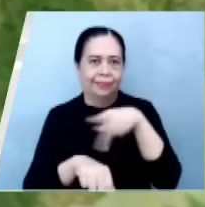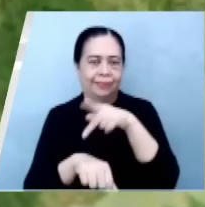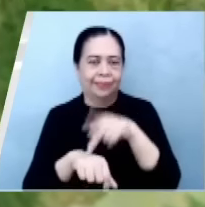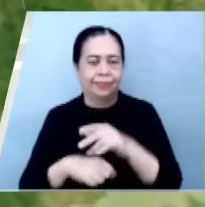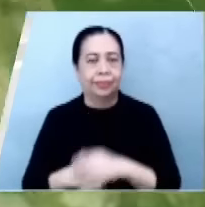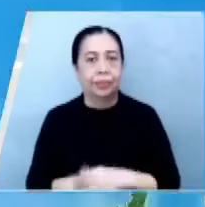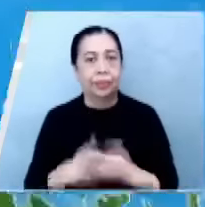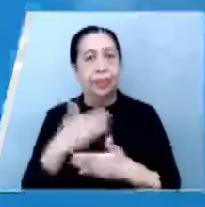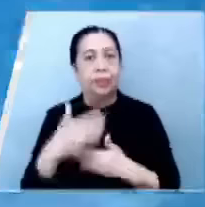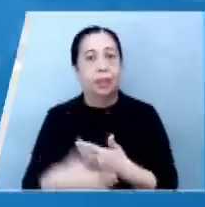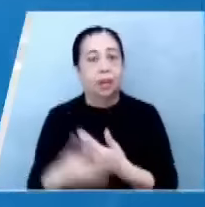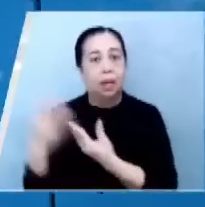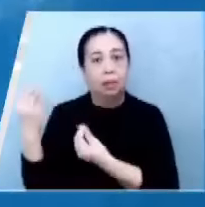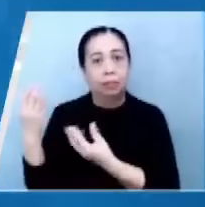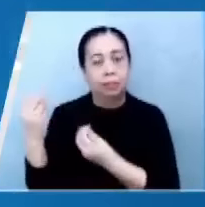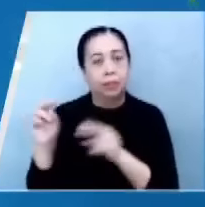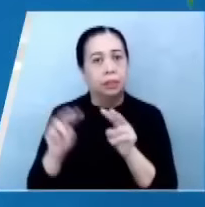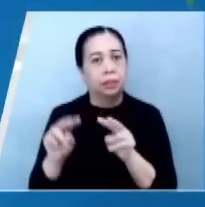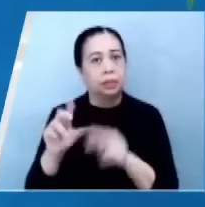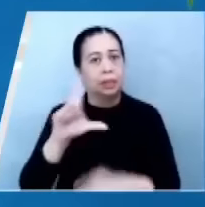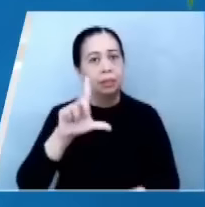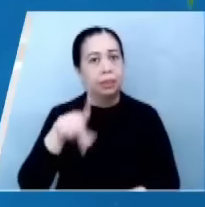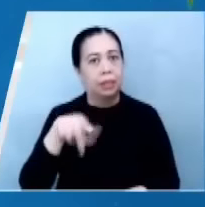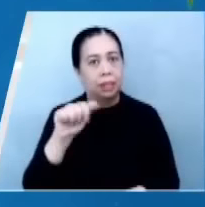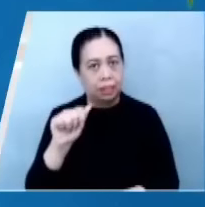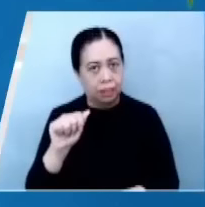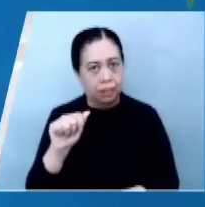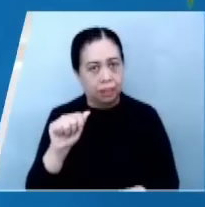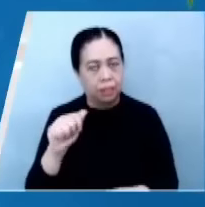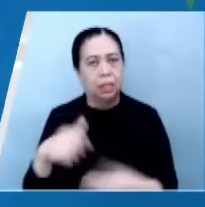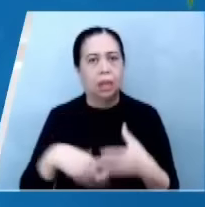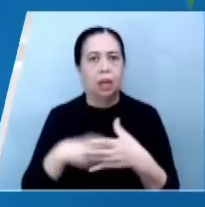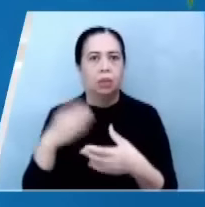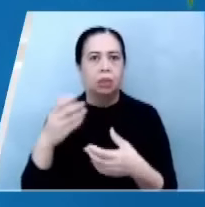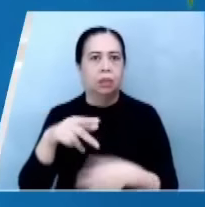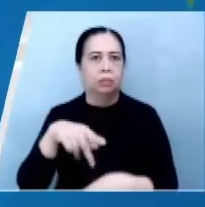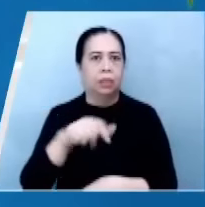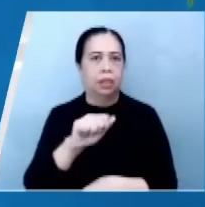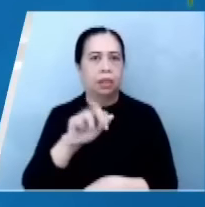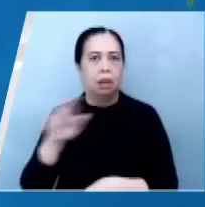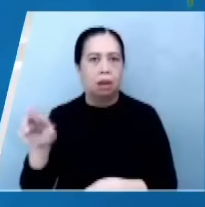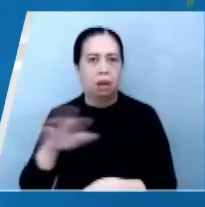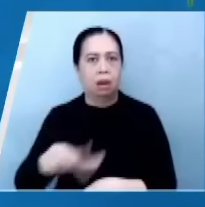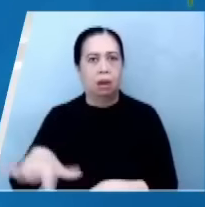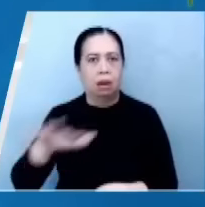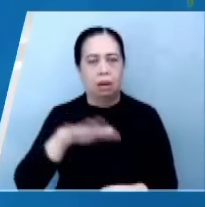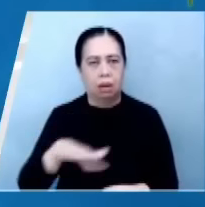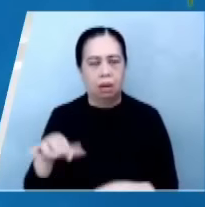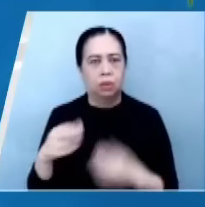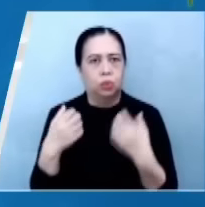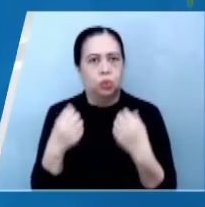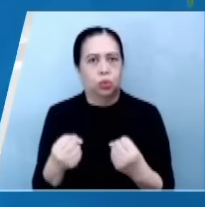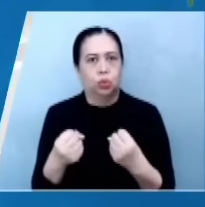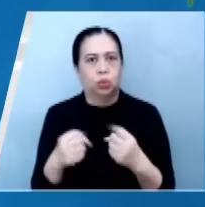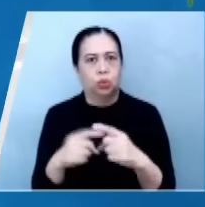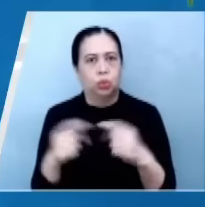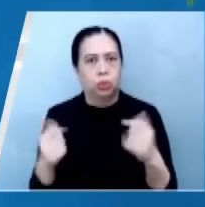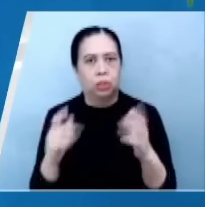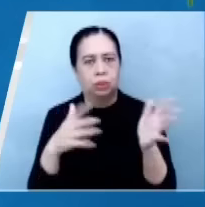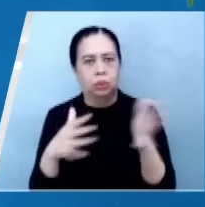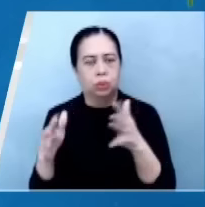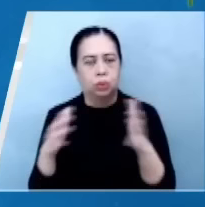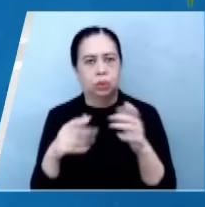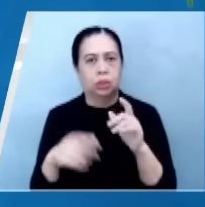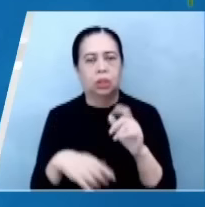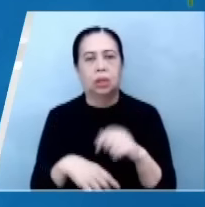update naman sa binabantayang low pressure area. Nasa labas na ngayon ang Philippine Area of Responsibility. Lumakas at isa na ngayong tropical depression ng